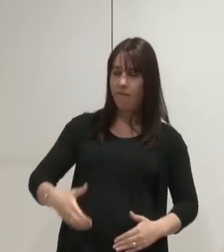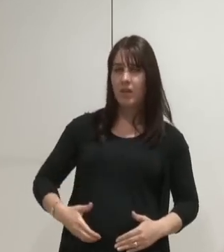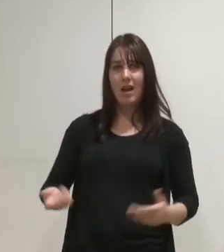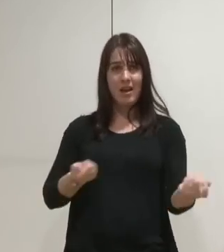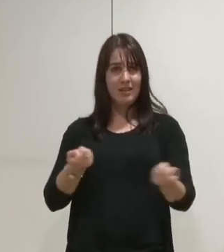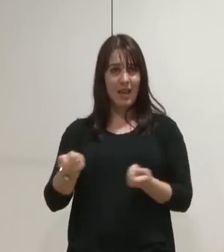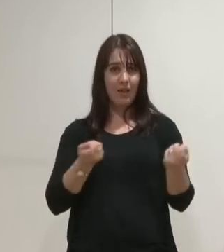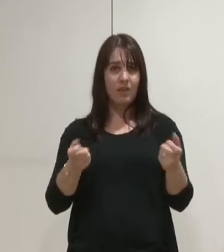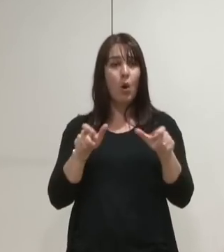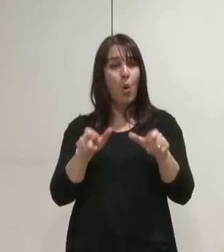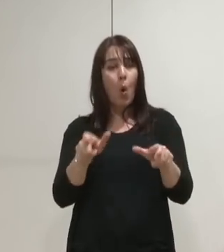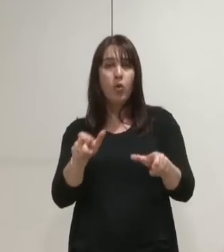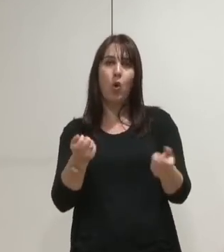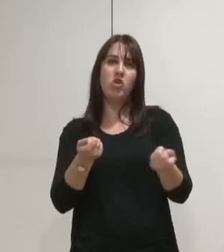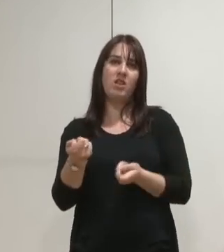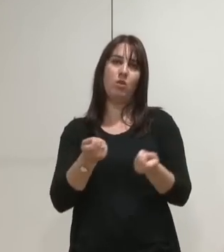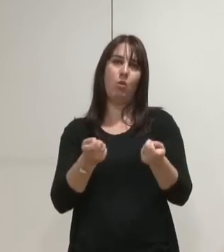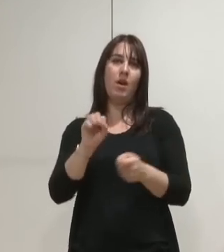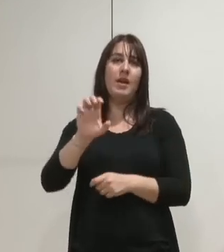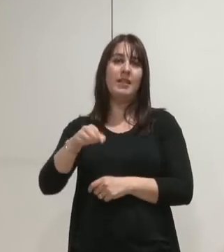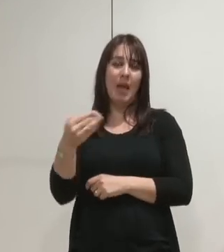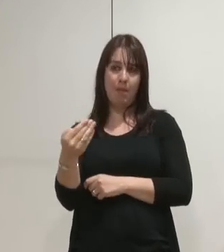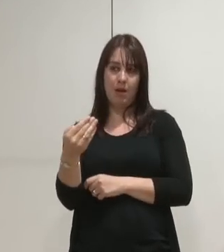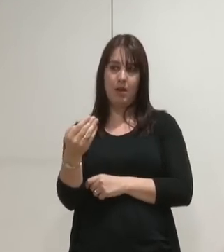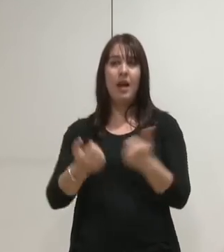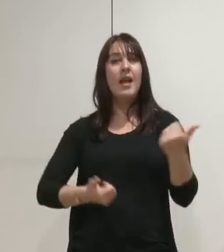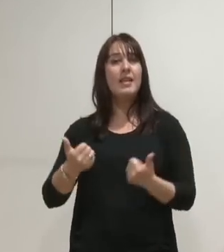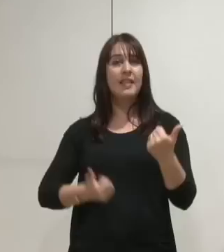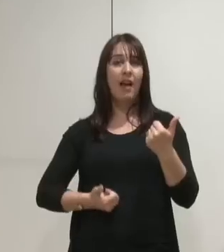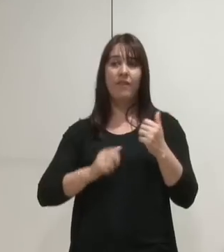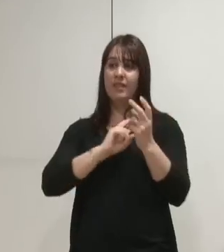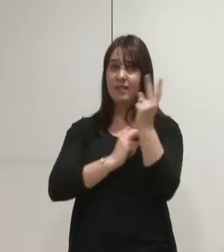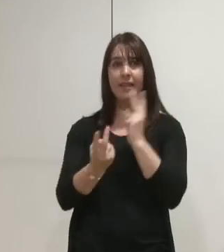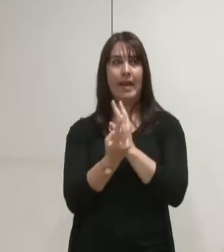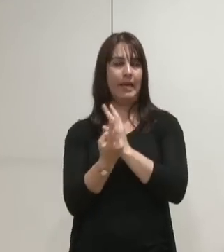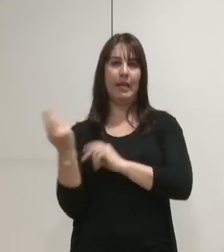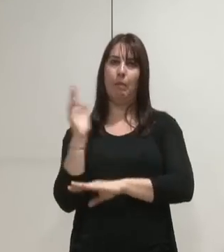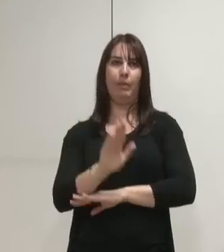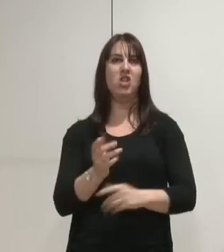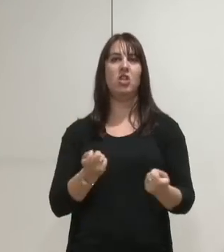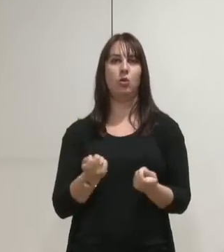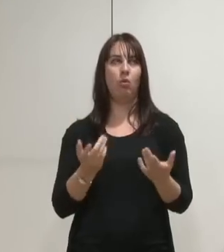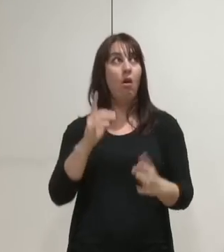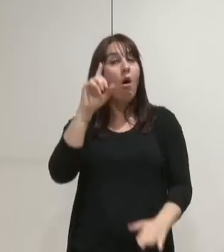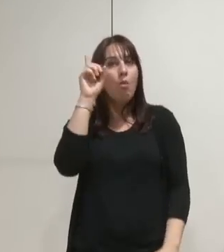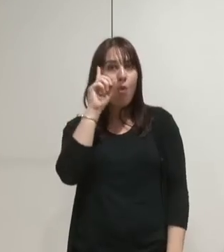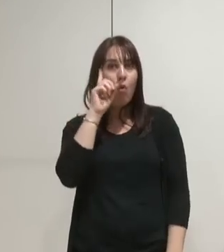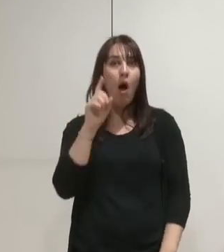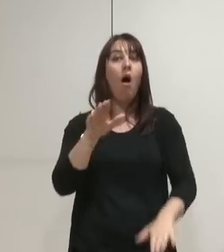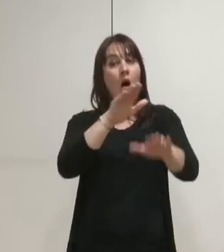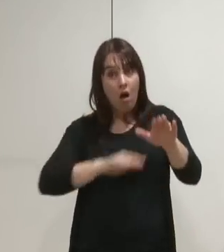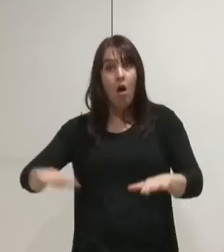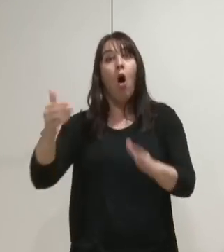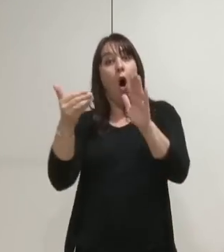le contrôle de gestion des S c'est le service de la gestion déléguée pourquoi créer de nouveau un autre